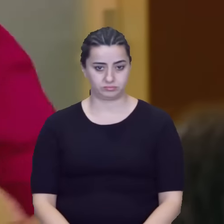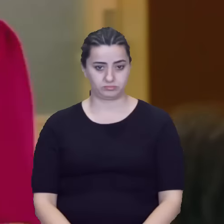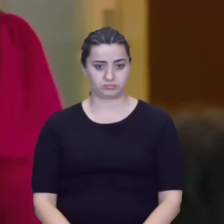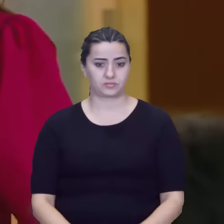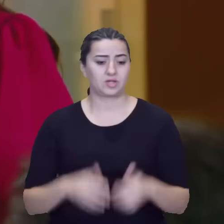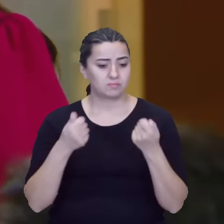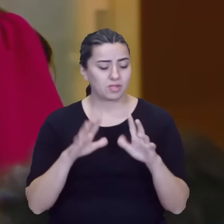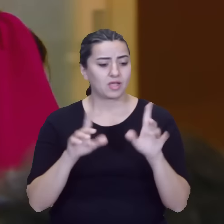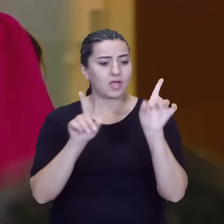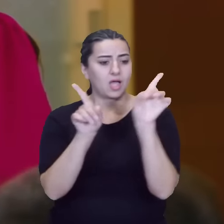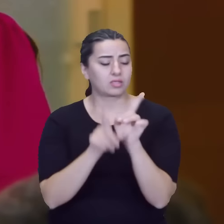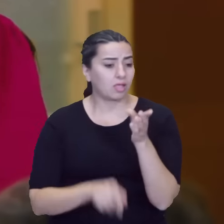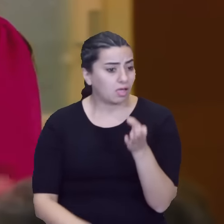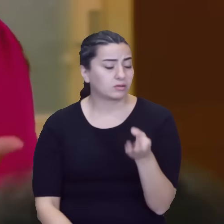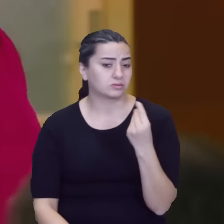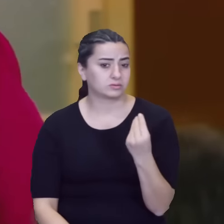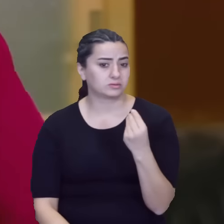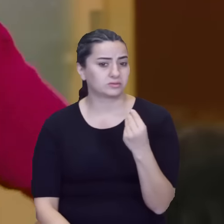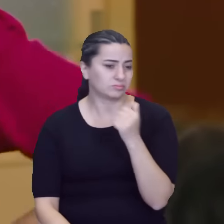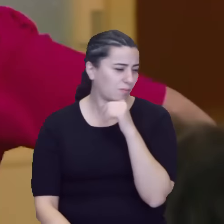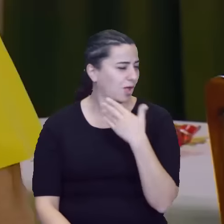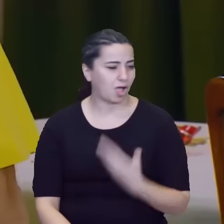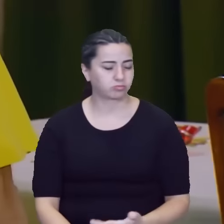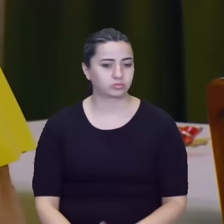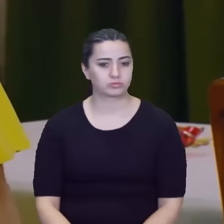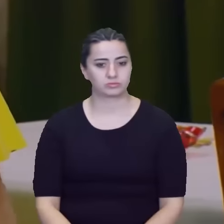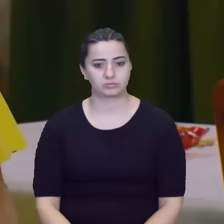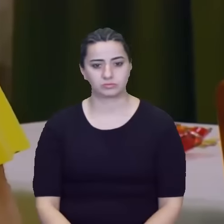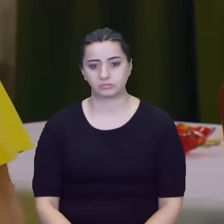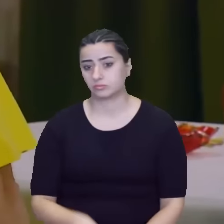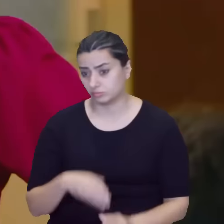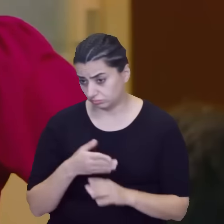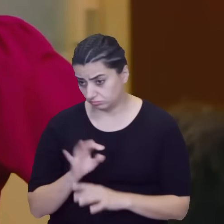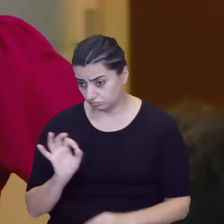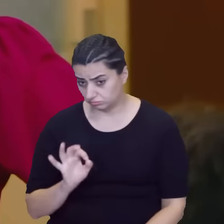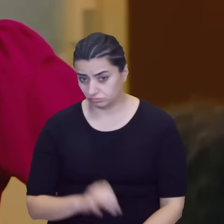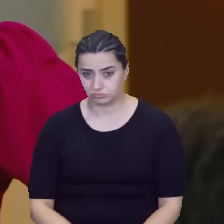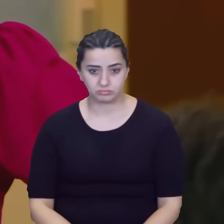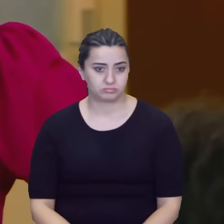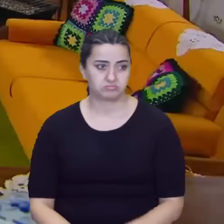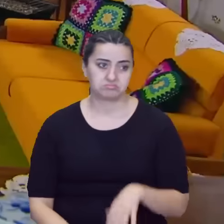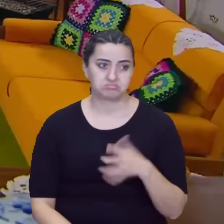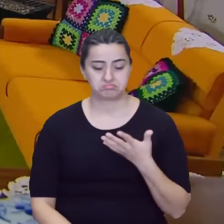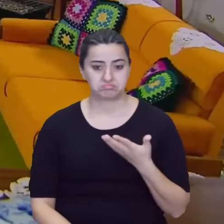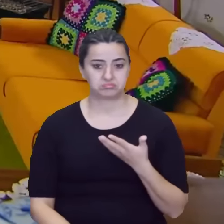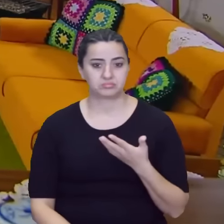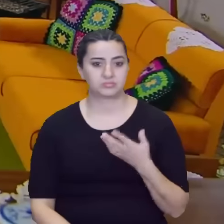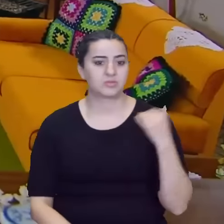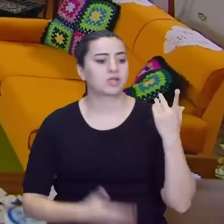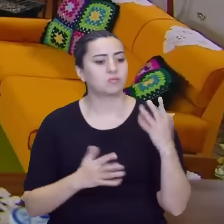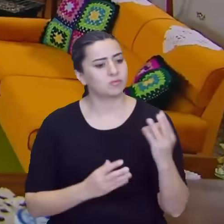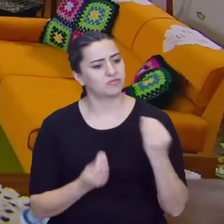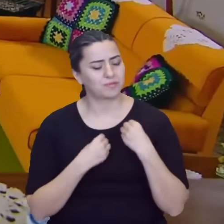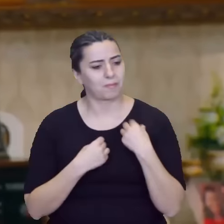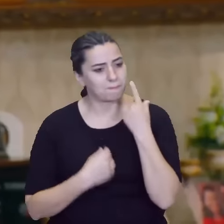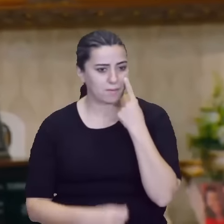Of, bedava anten işte yani. Bence babam kabul eder ha. Emin misin? Değilim. Ya kabul etmezse bana